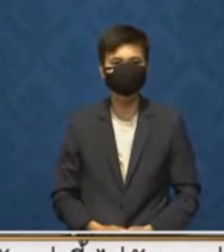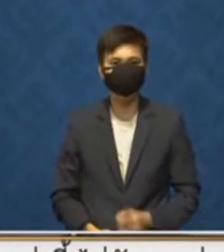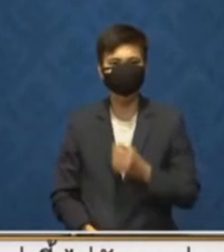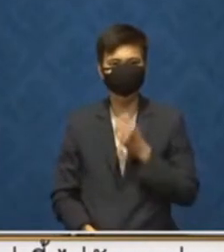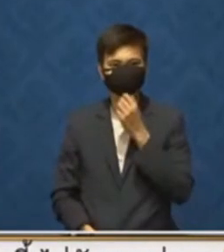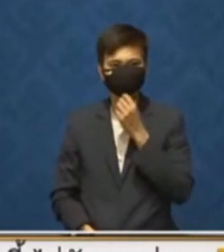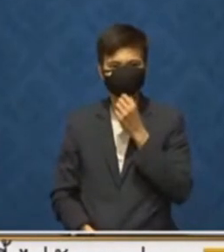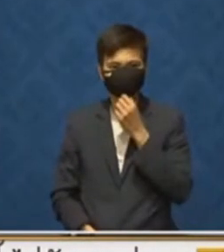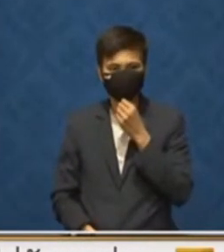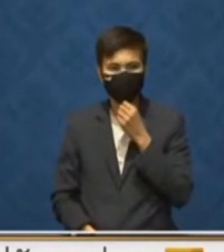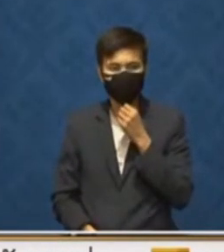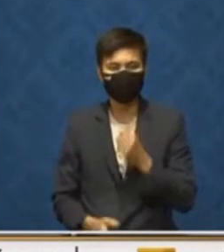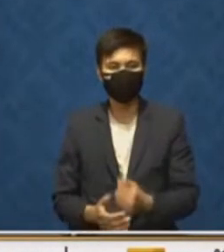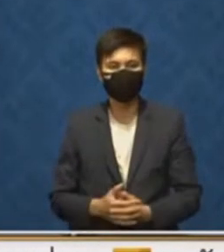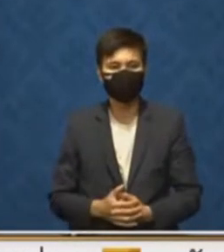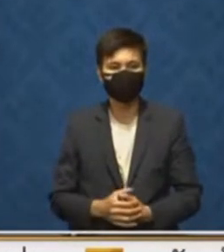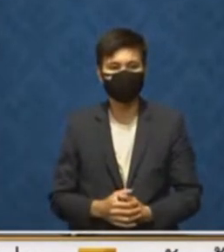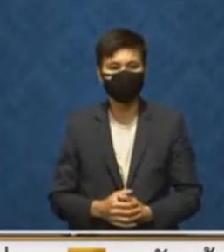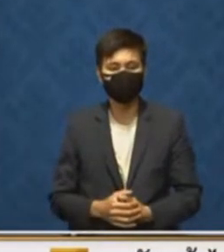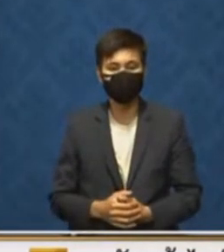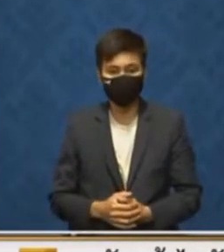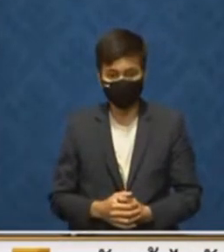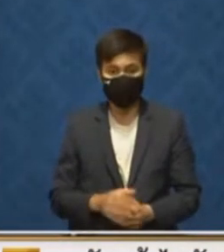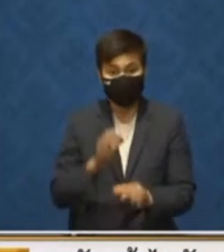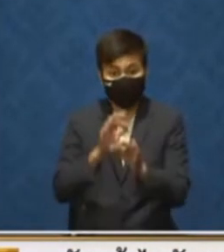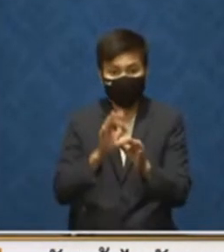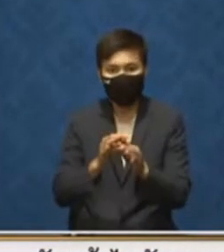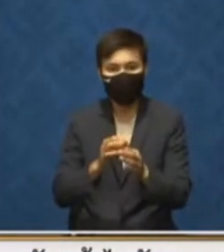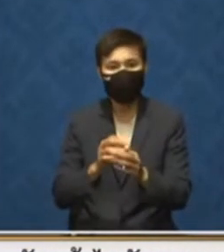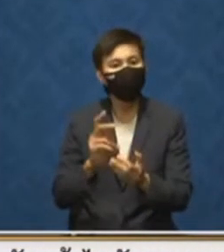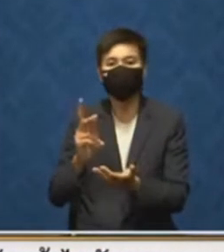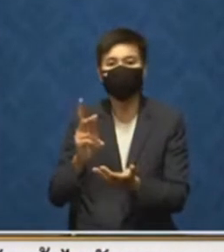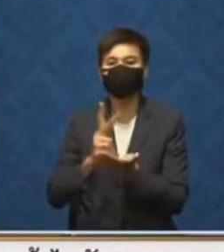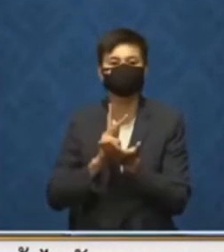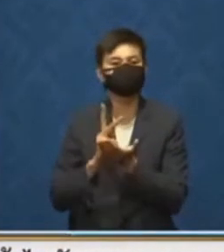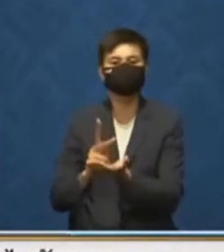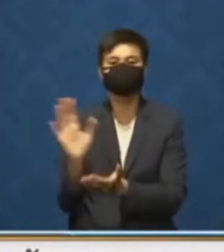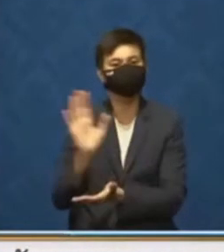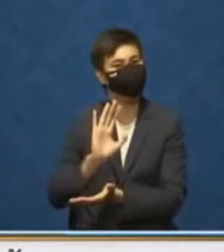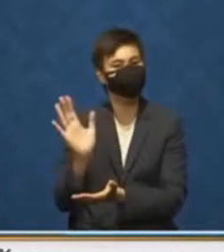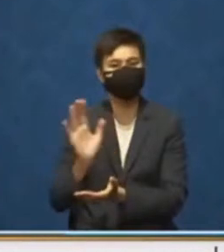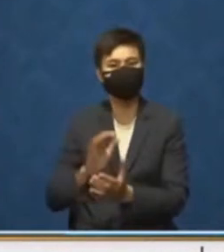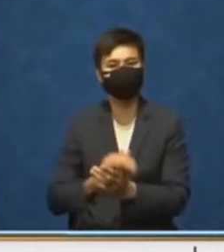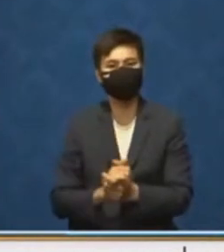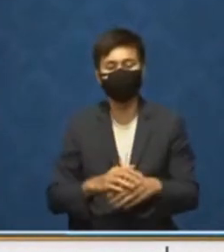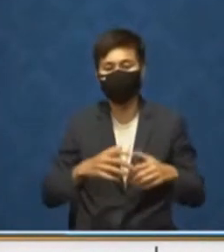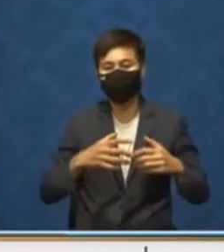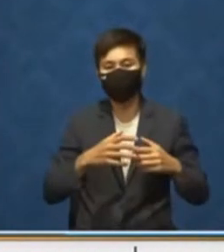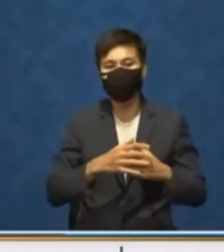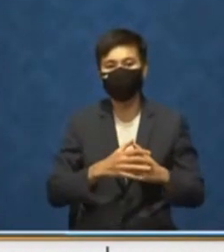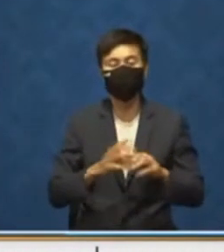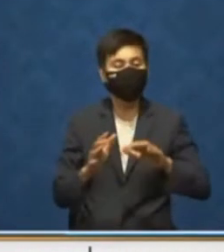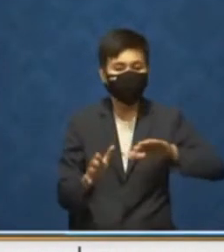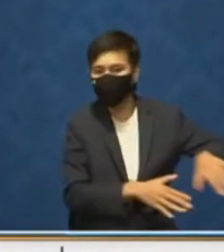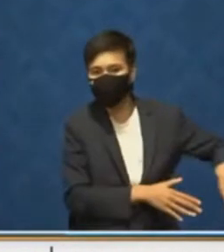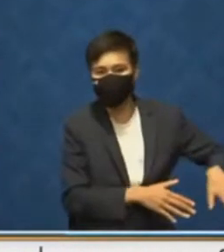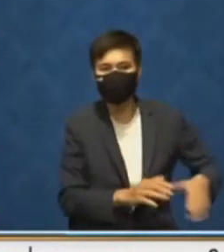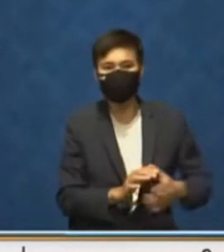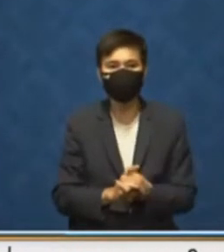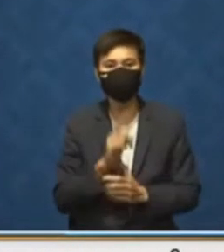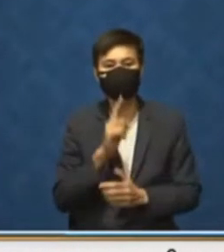นี่ไงบอกด้วยนะแบงค์ไม่ให้กู้และลงกันโอ้นี่คลิปอัลพาร์ดๆท่านขยี้ไป